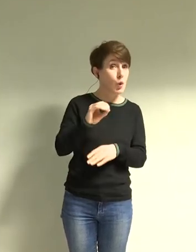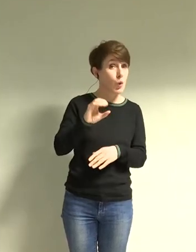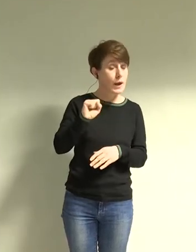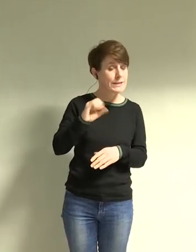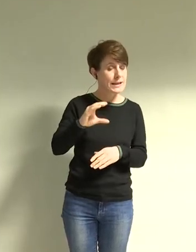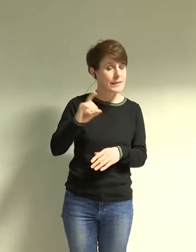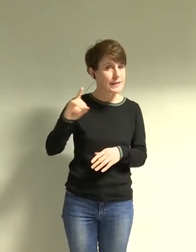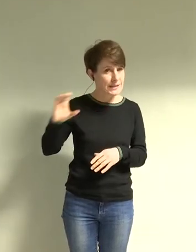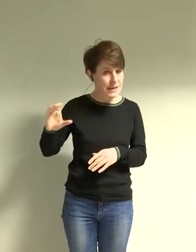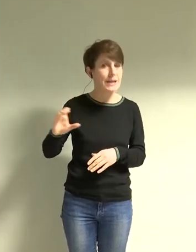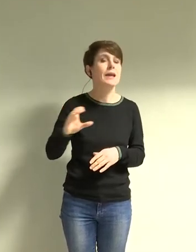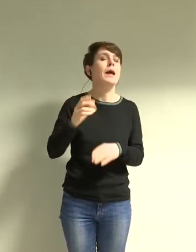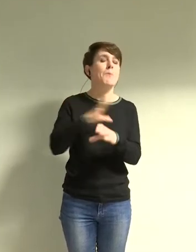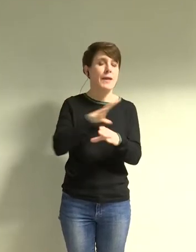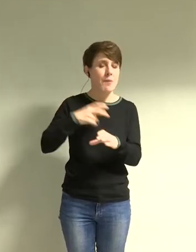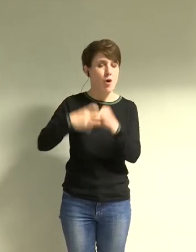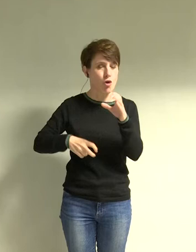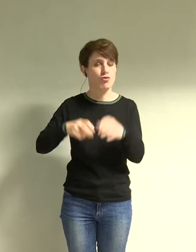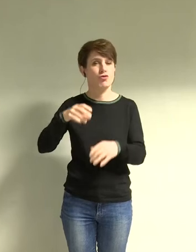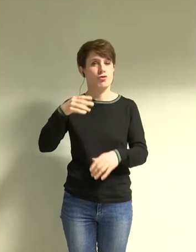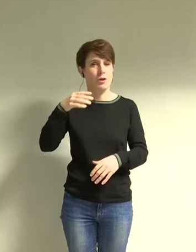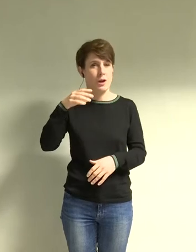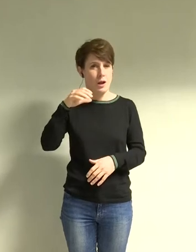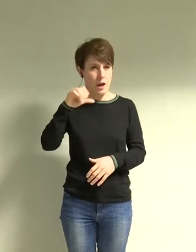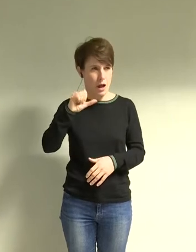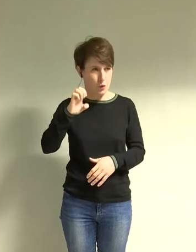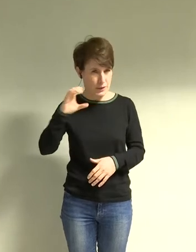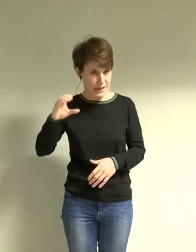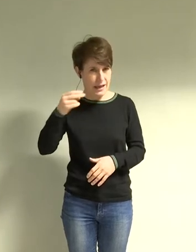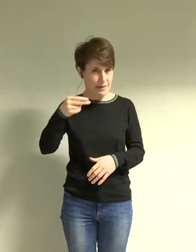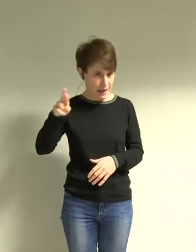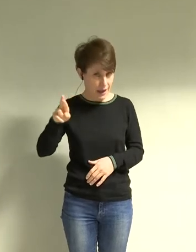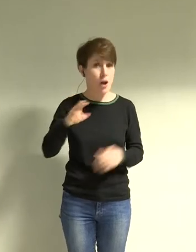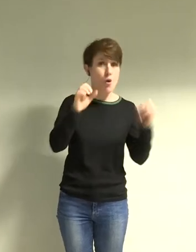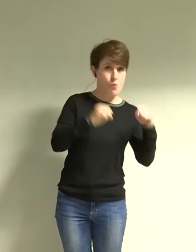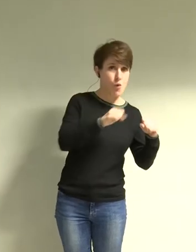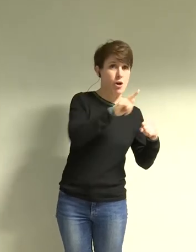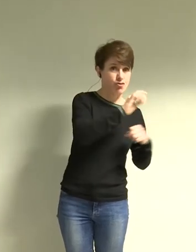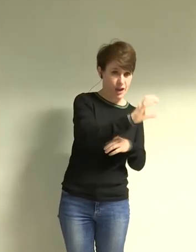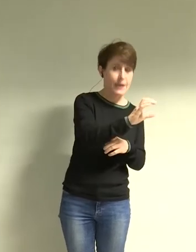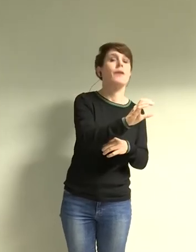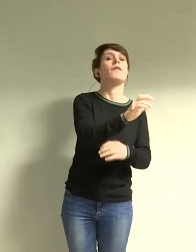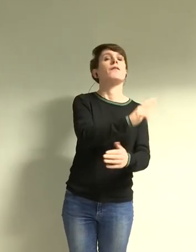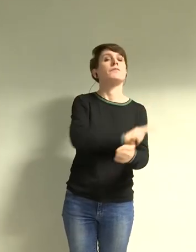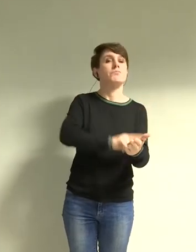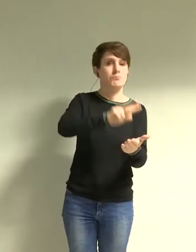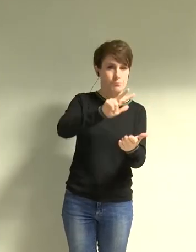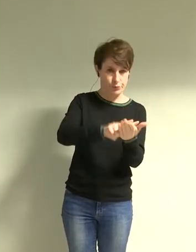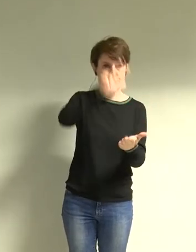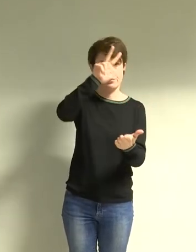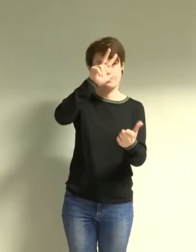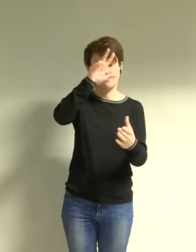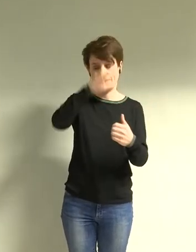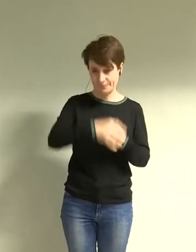madame roche ses nerfs qui votent pour jacques délibération adoptée je vous remercie